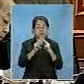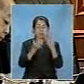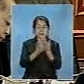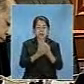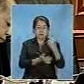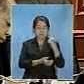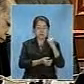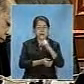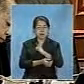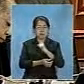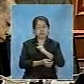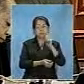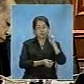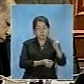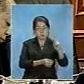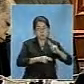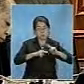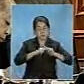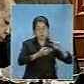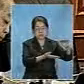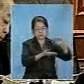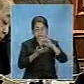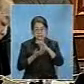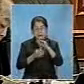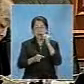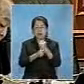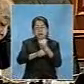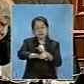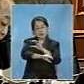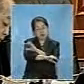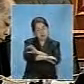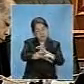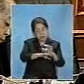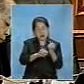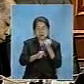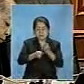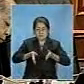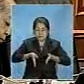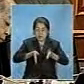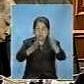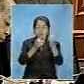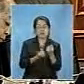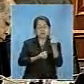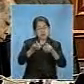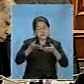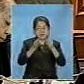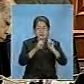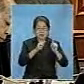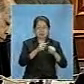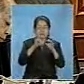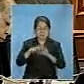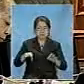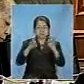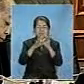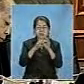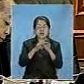การลงทุนในระบบโครงสร้างพื้นฐานคมนาคมก็เป็นส่วนสำคัญของการดำเนินการอันเป็นการสร้างเสถียรภา